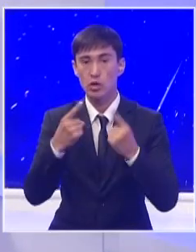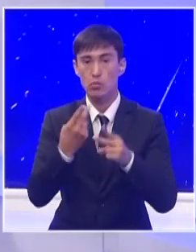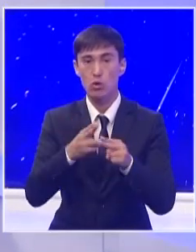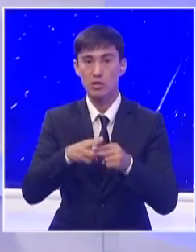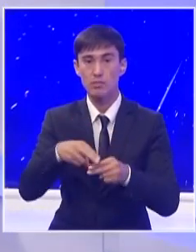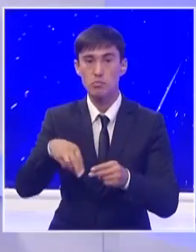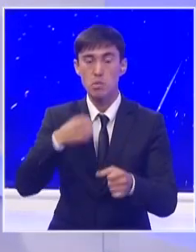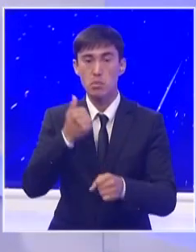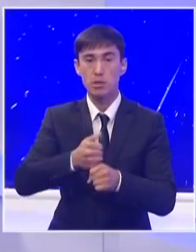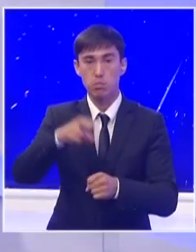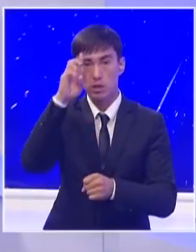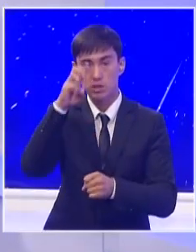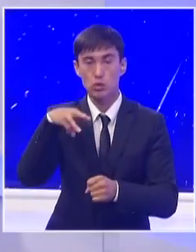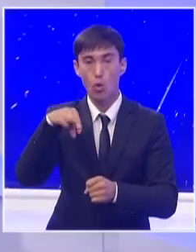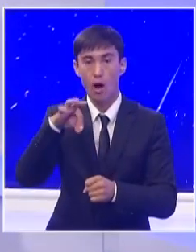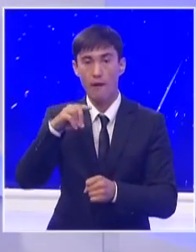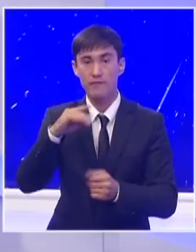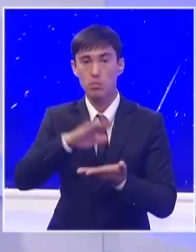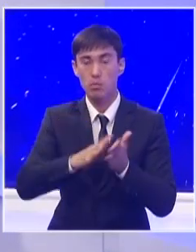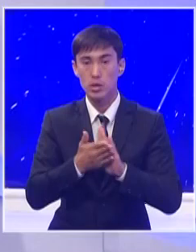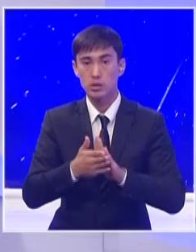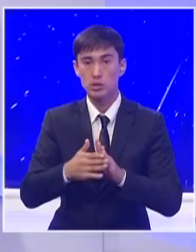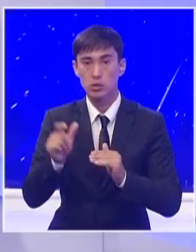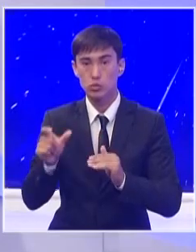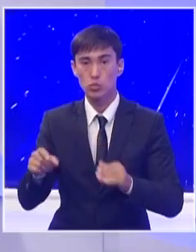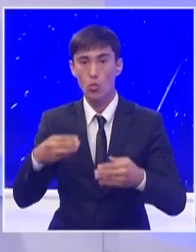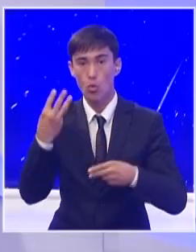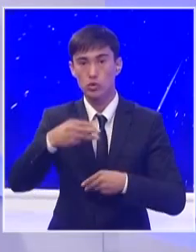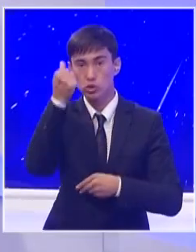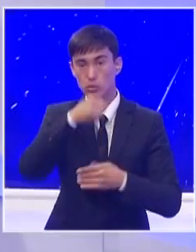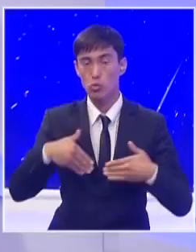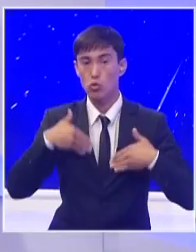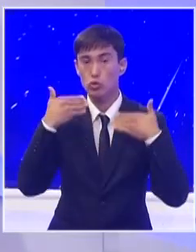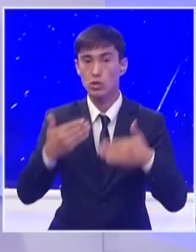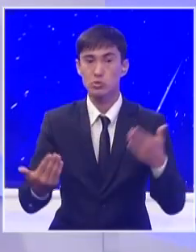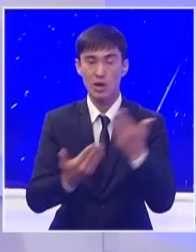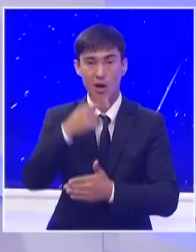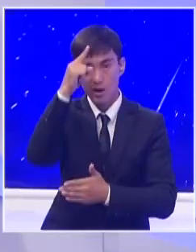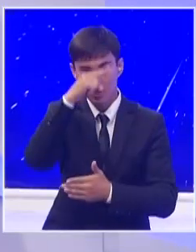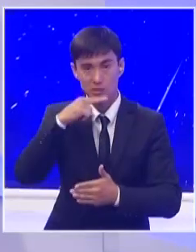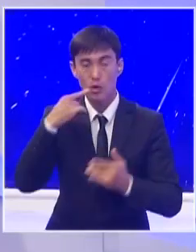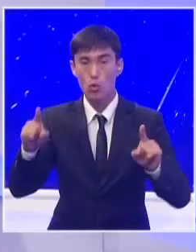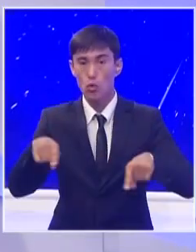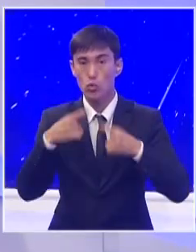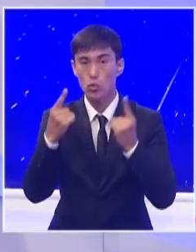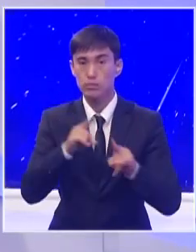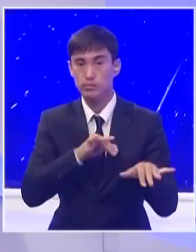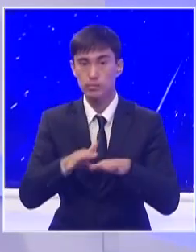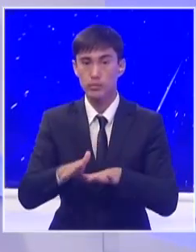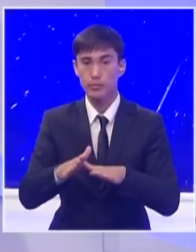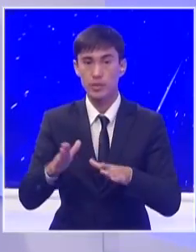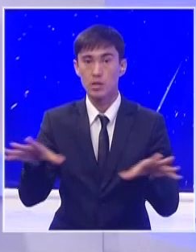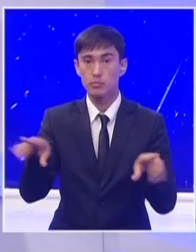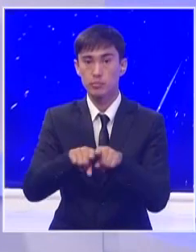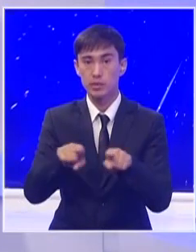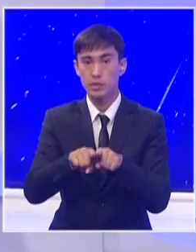Қасым-Жомарт Тоқаев дипломатиялық корпус өкілдерін 30 жылдықпен құттықтап, мерейтойдың жаңа Қазақстан құруға кіріскен сындарлы сәтпен тұспа-тұс